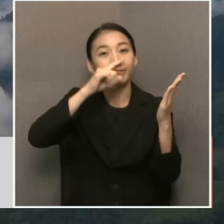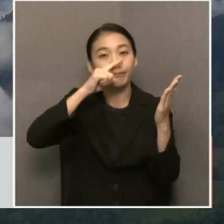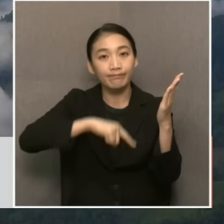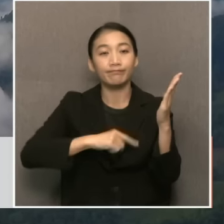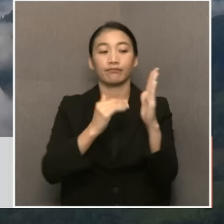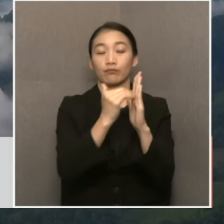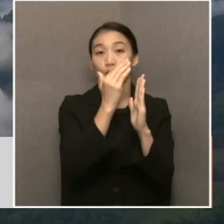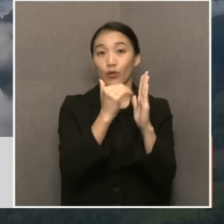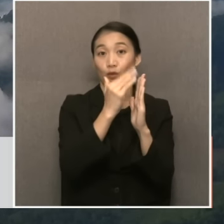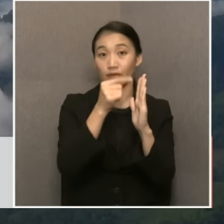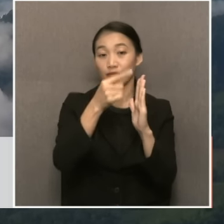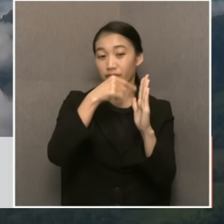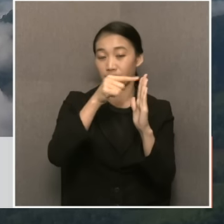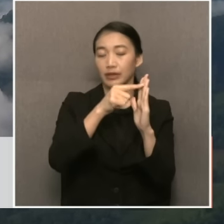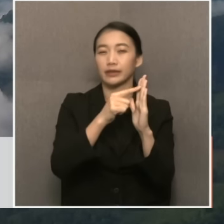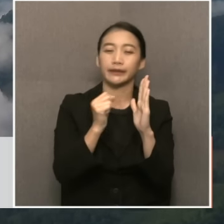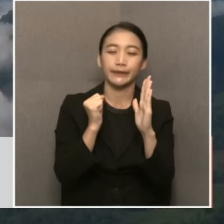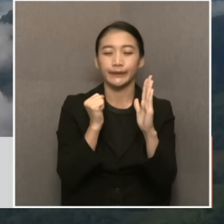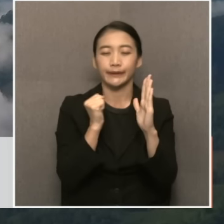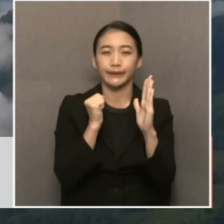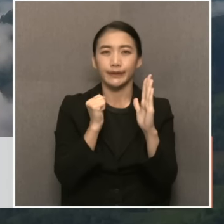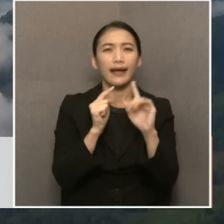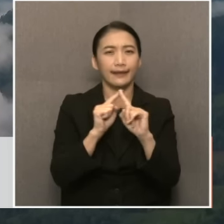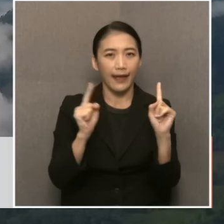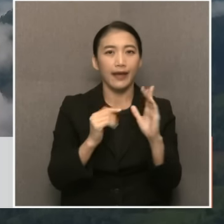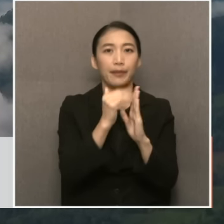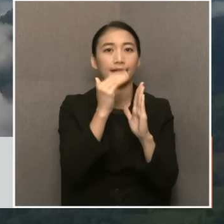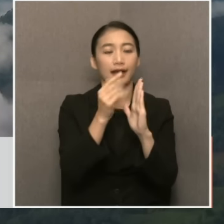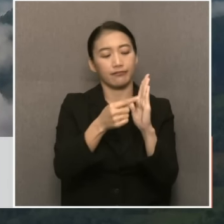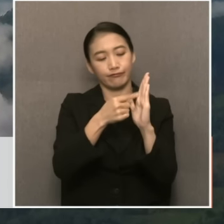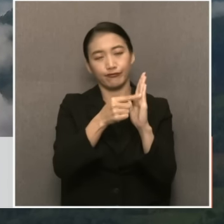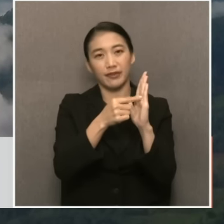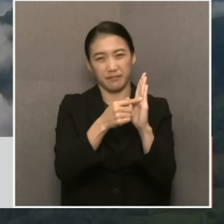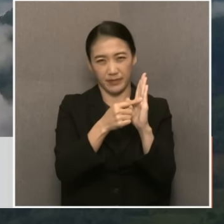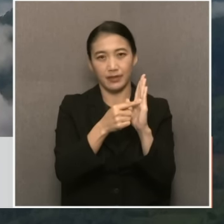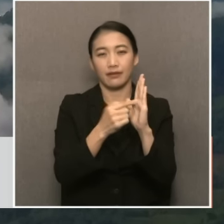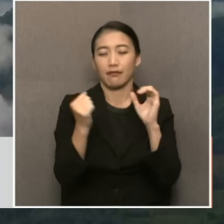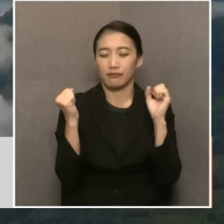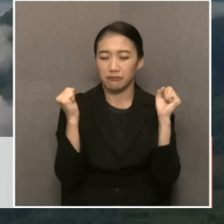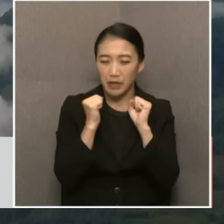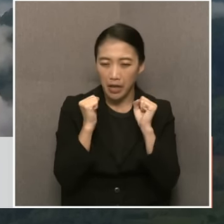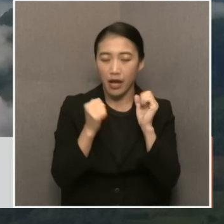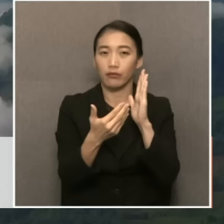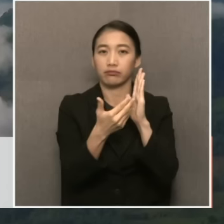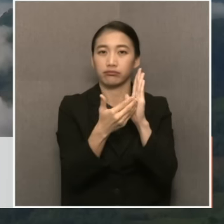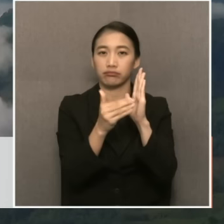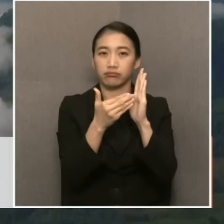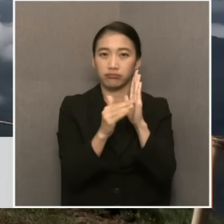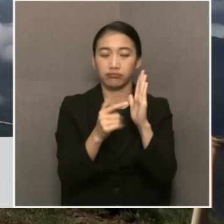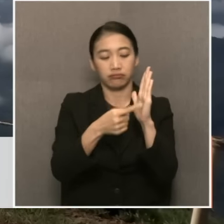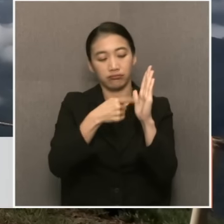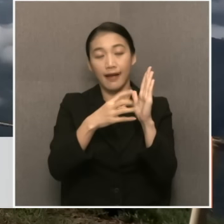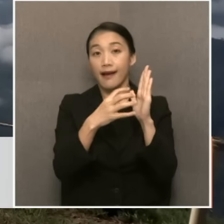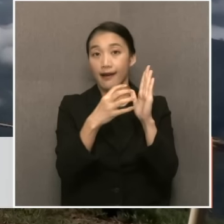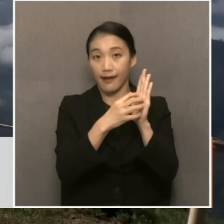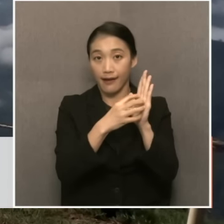จีนใต้ยังมีกำลังอ่อนแต่ยังคงทำให้ภาคเหนือตอนล่างภาคตะวันออกเฉียงเหนือภาคกลางและภาคตะวันออ